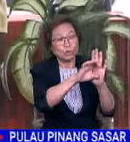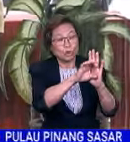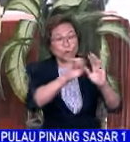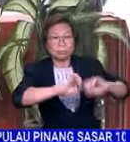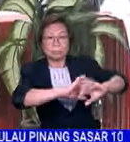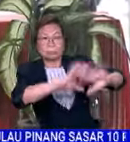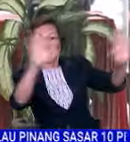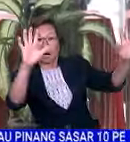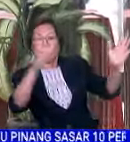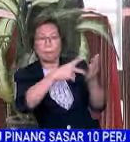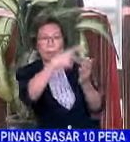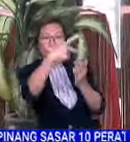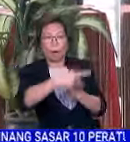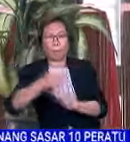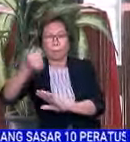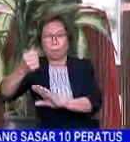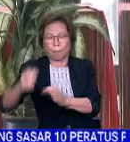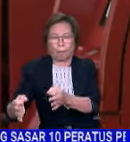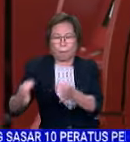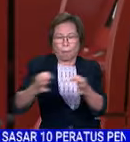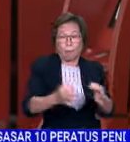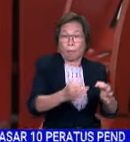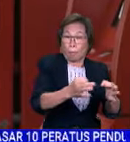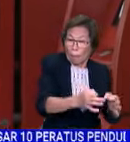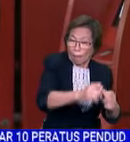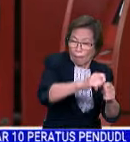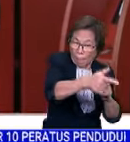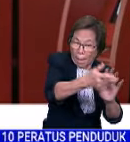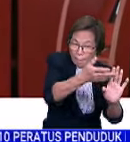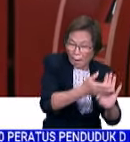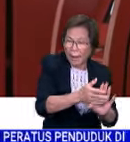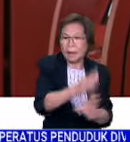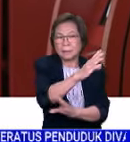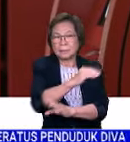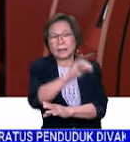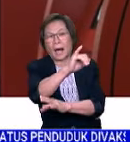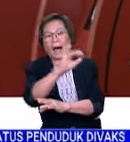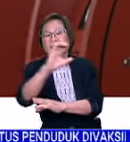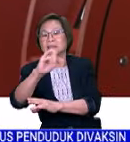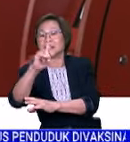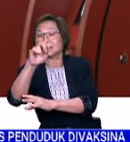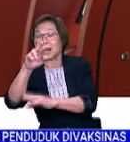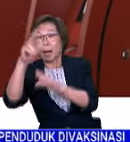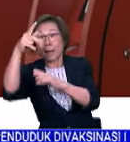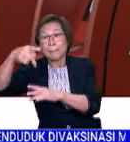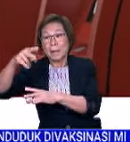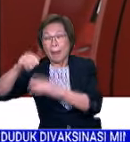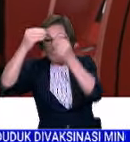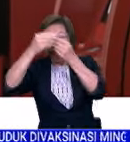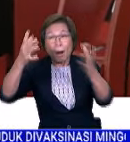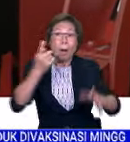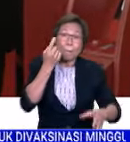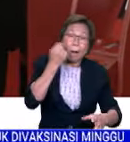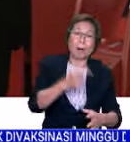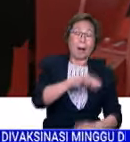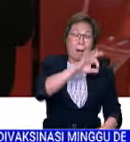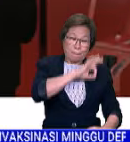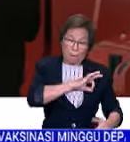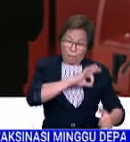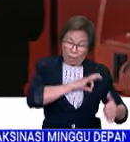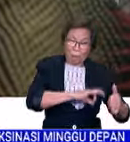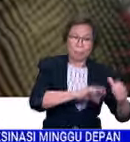jelas program moratorium dan iCitra yang telah diumumkan Perdana Menteri baru-baru ini bukan memanfaatkan kumpulan B40